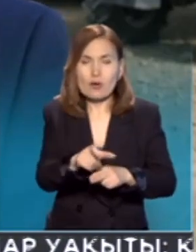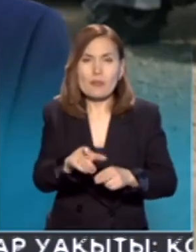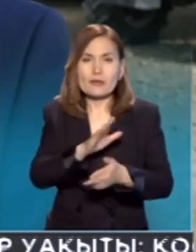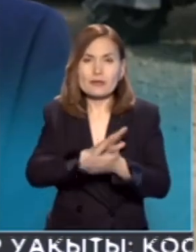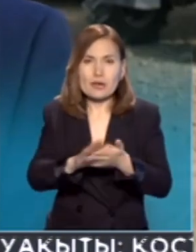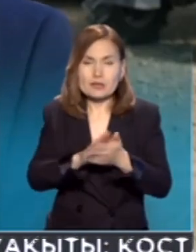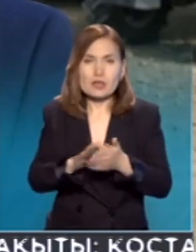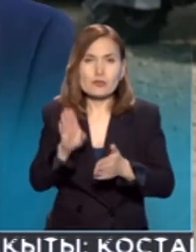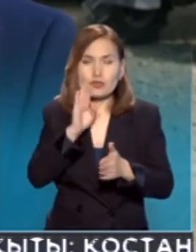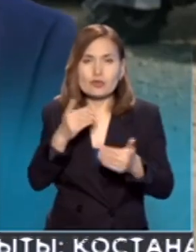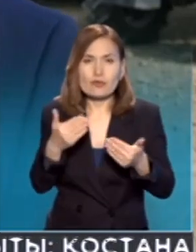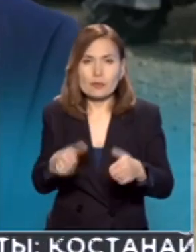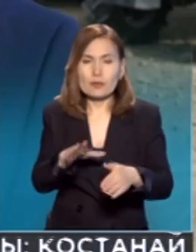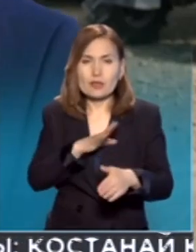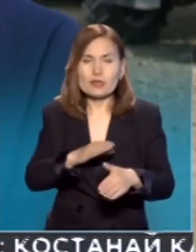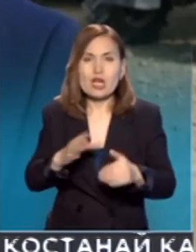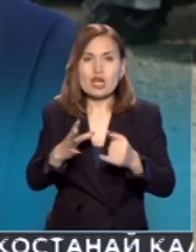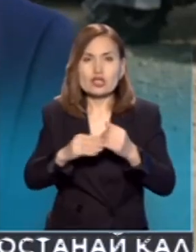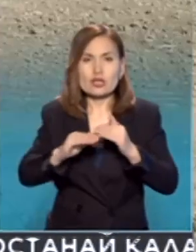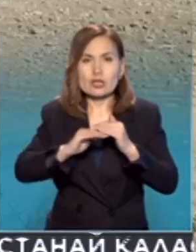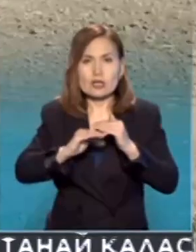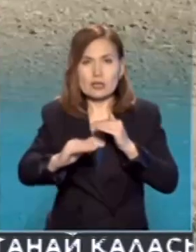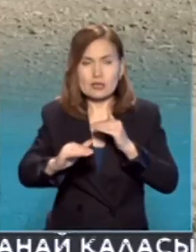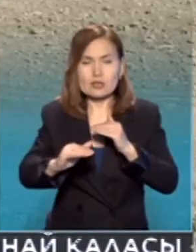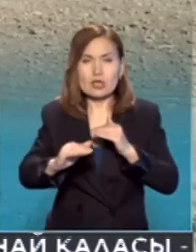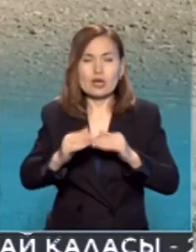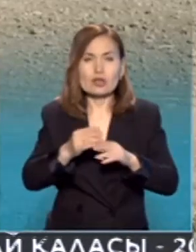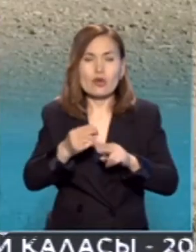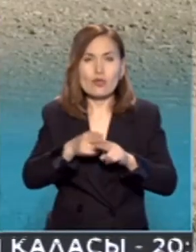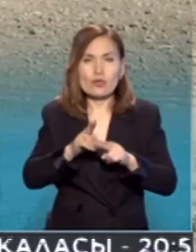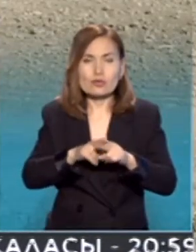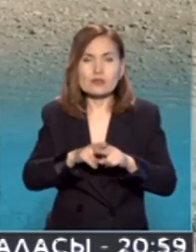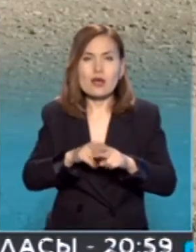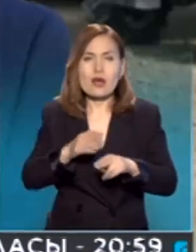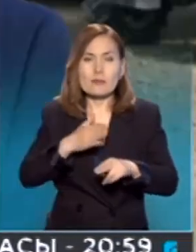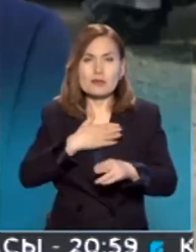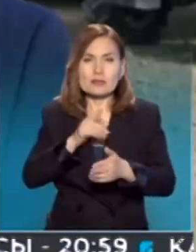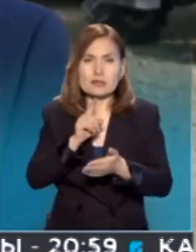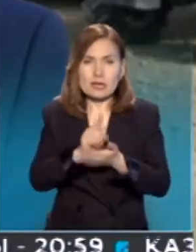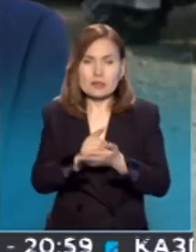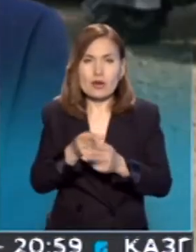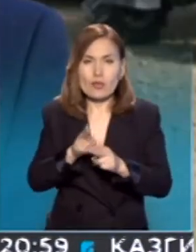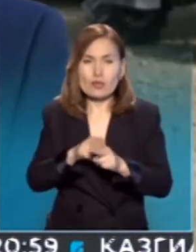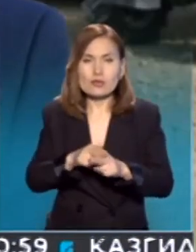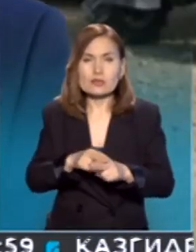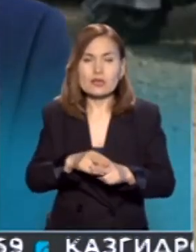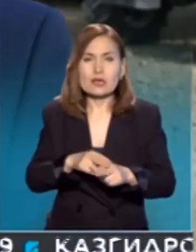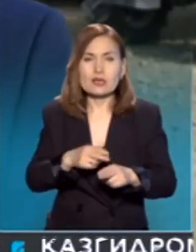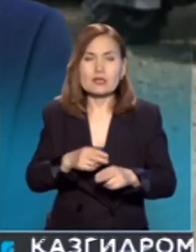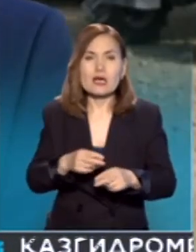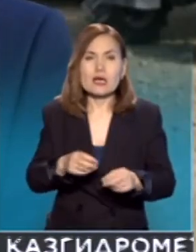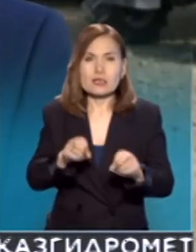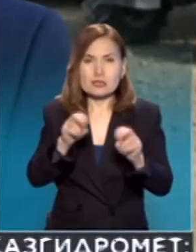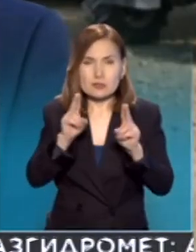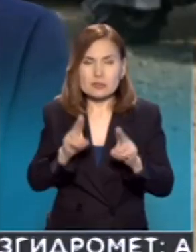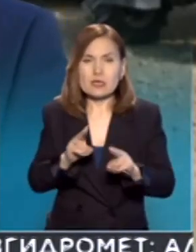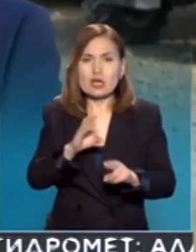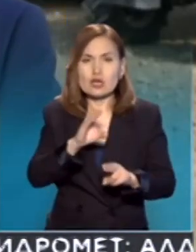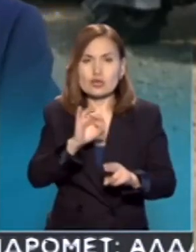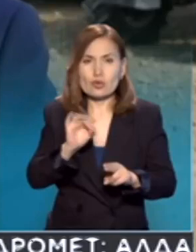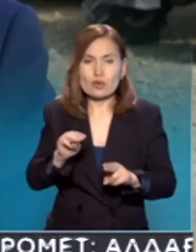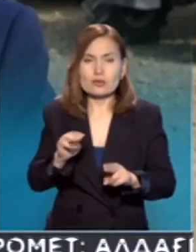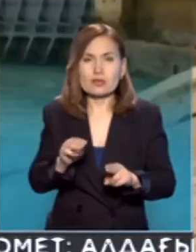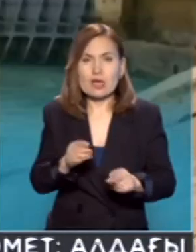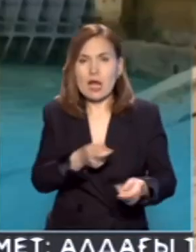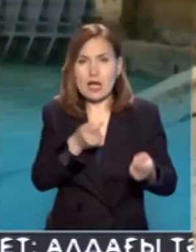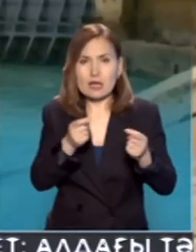тазаладық. Сосын жердің тегістігіне өте үлкен мәселе беріп отыр. Күріштің тез пісетін, ерте нететін мына сырсылу күрішіне көптен дақылға соған көп